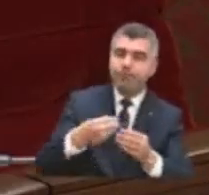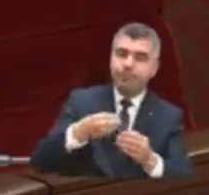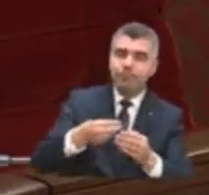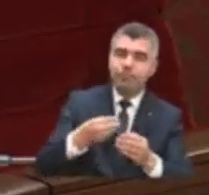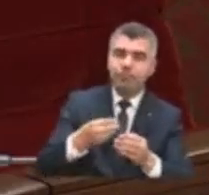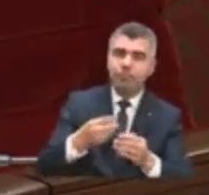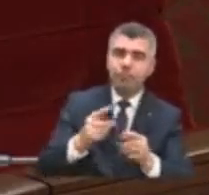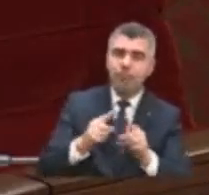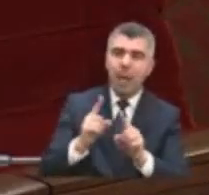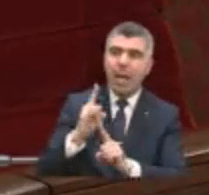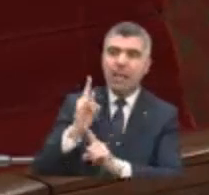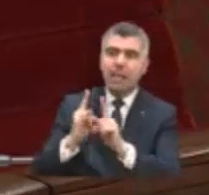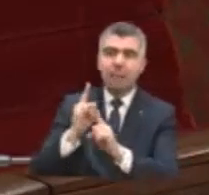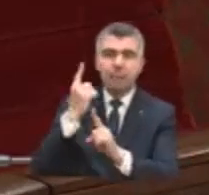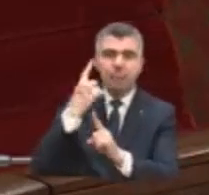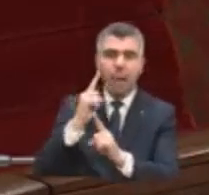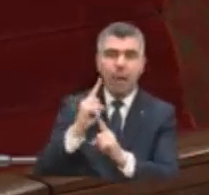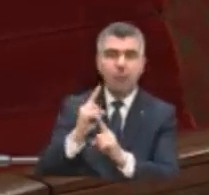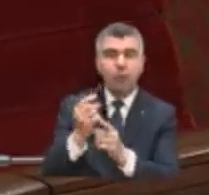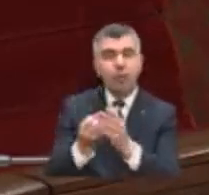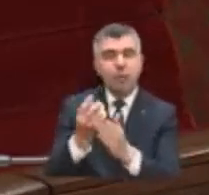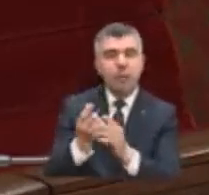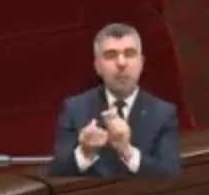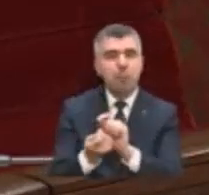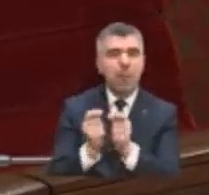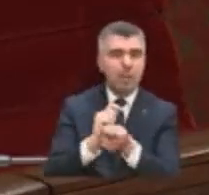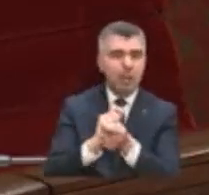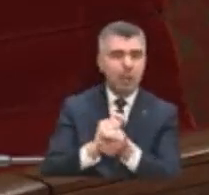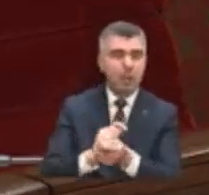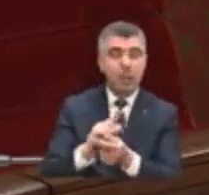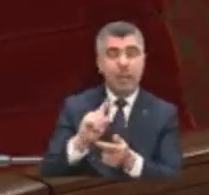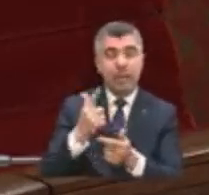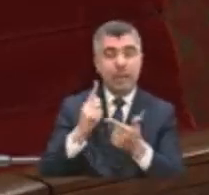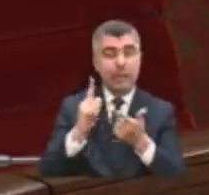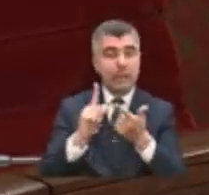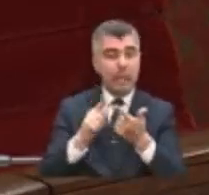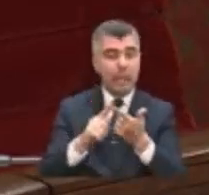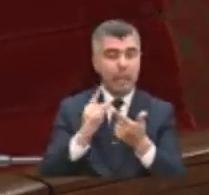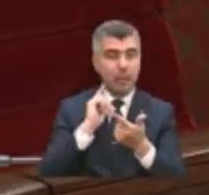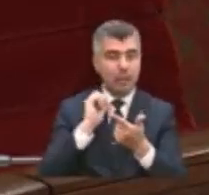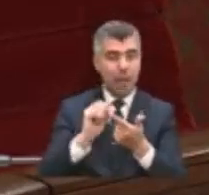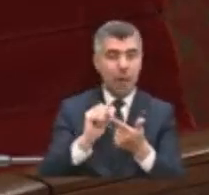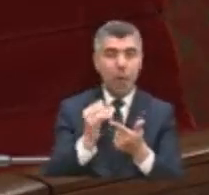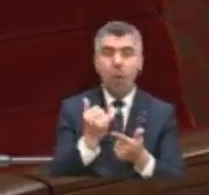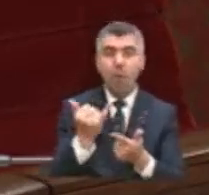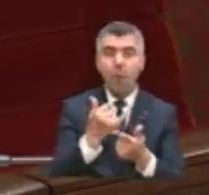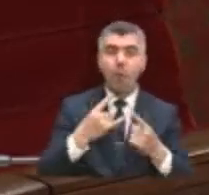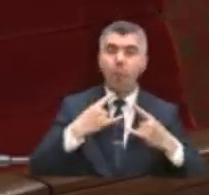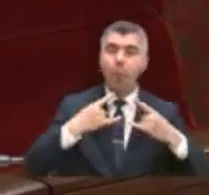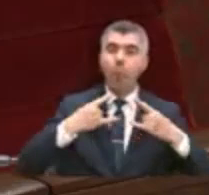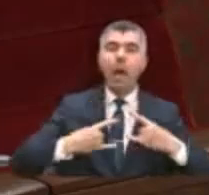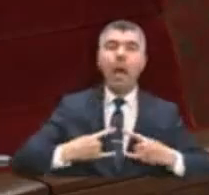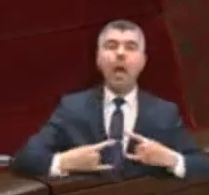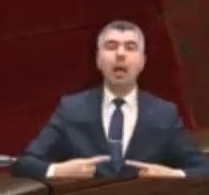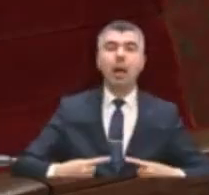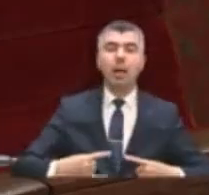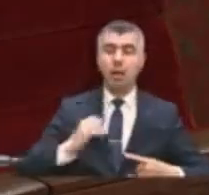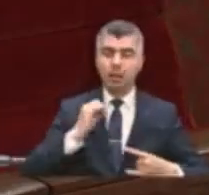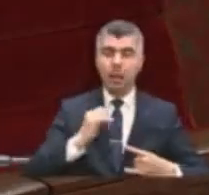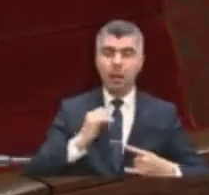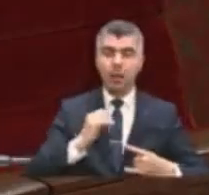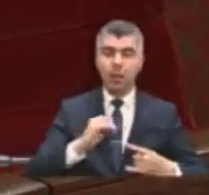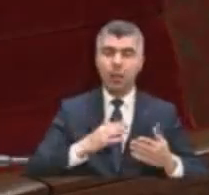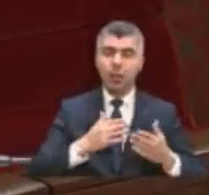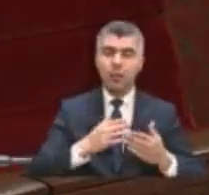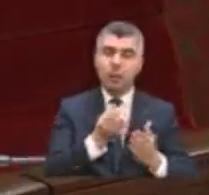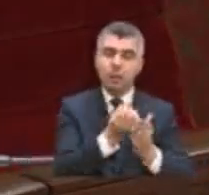الوضعية. والركيزة الثانية هي تعتمد على واحد المقاربة اللي هي وقائية في تحسين